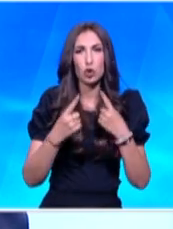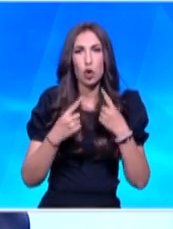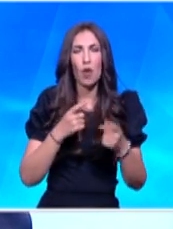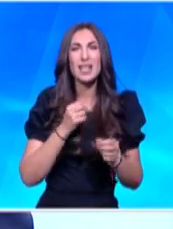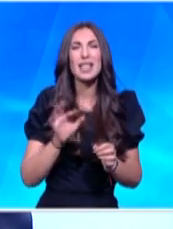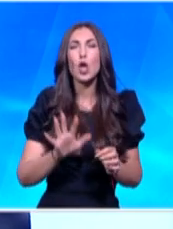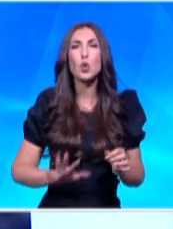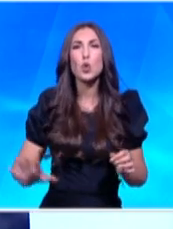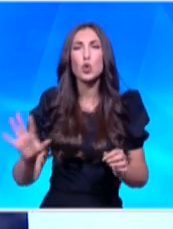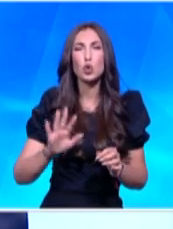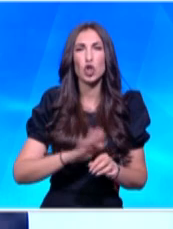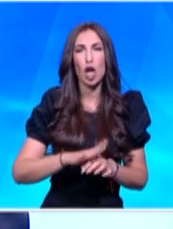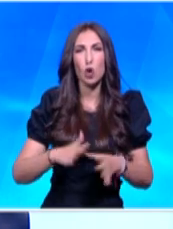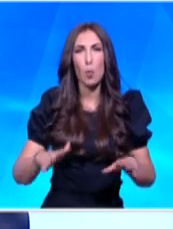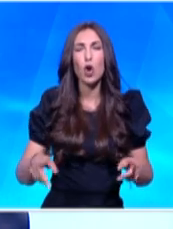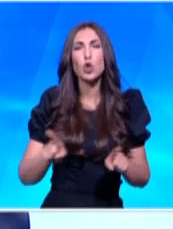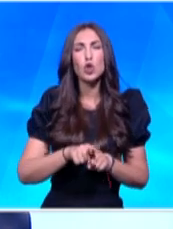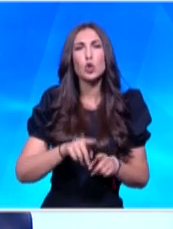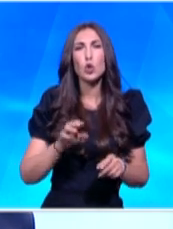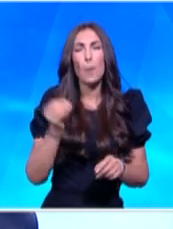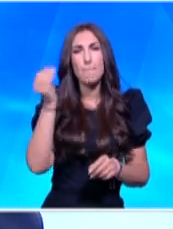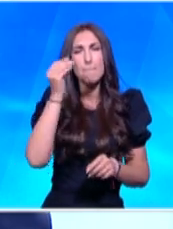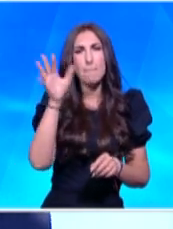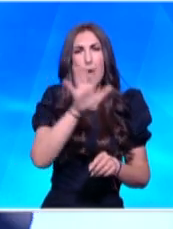по Южното Черноморие, но и в останалата част на